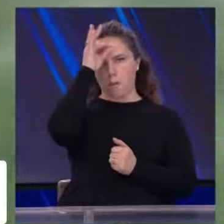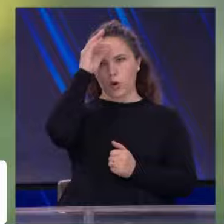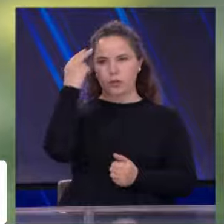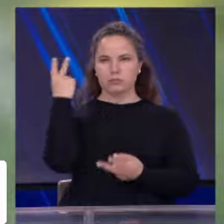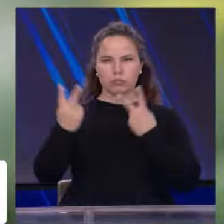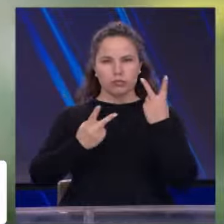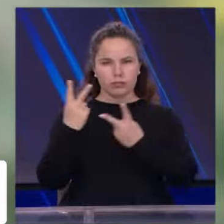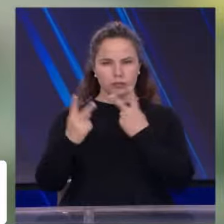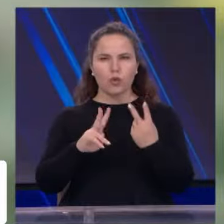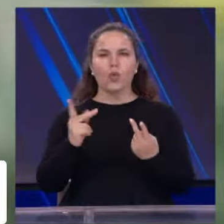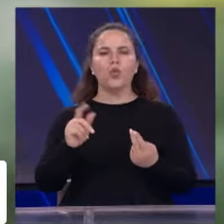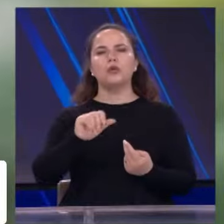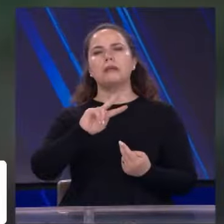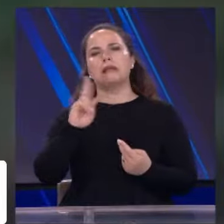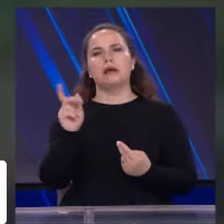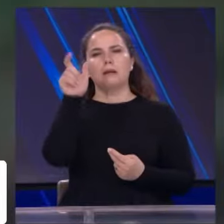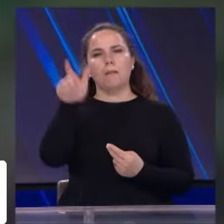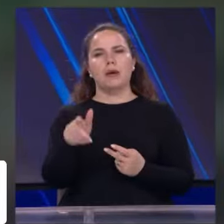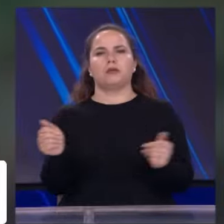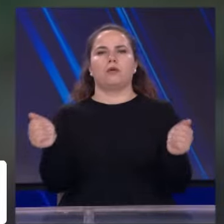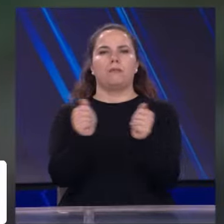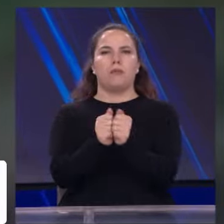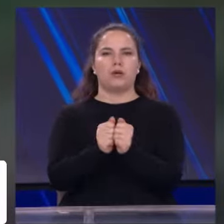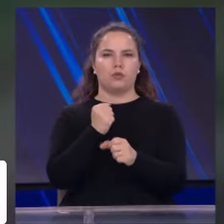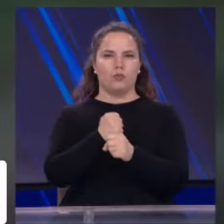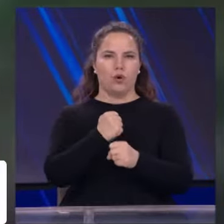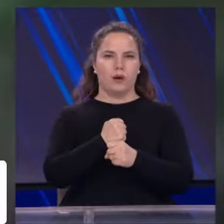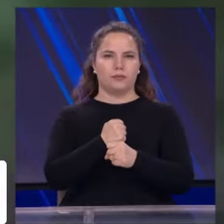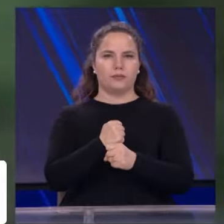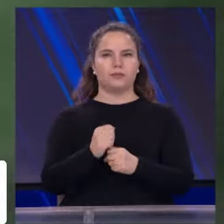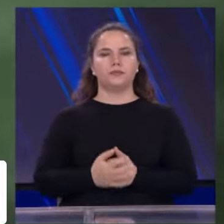zbuluar bashkëpunëtorët e të arrestuarit në këtë aktivitet kriminal.